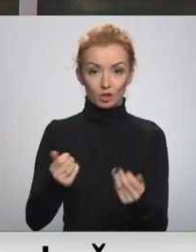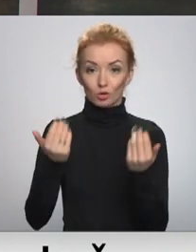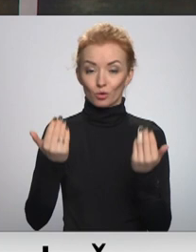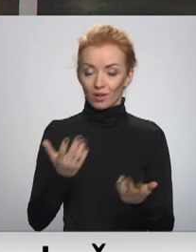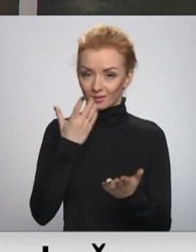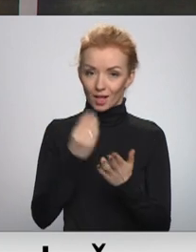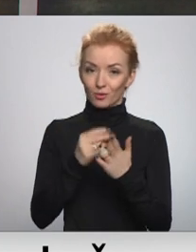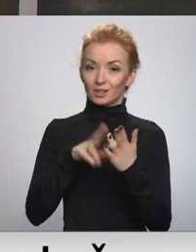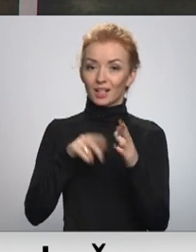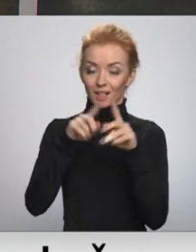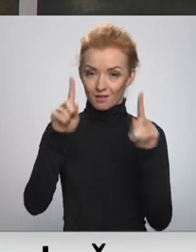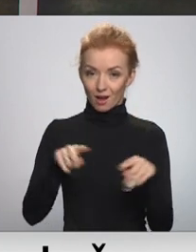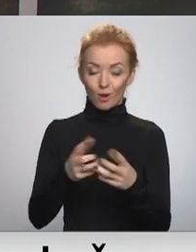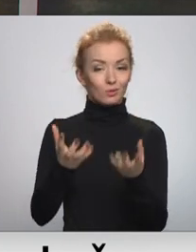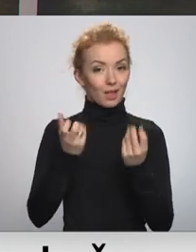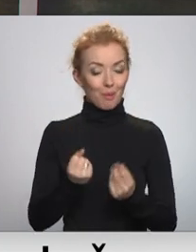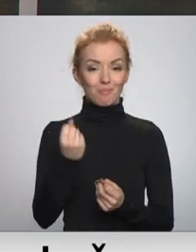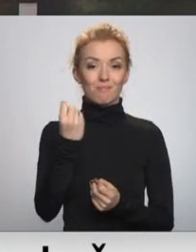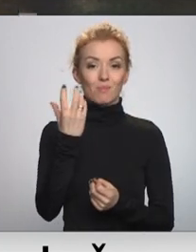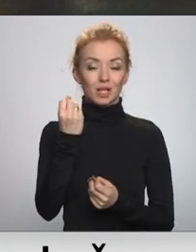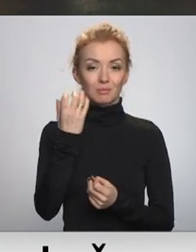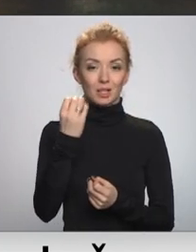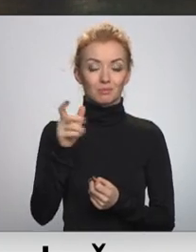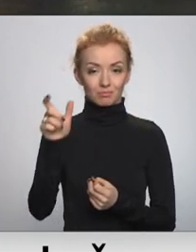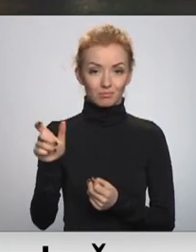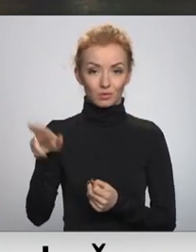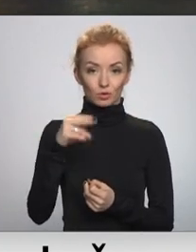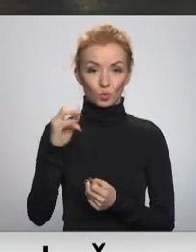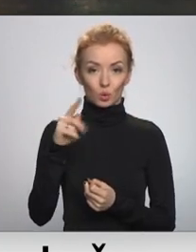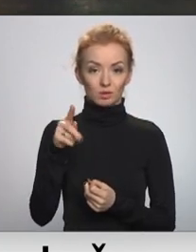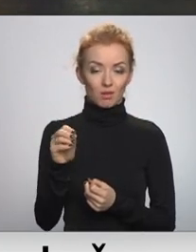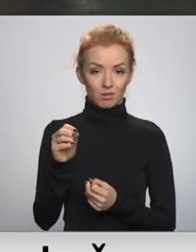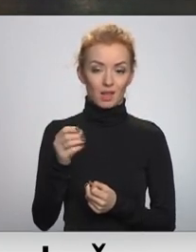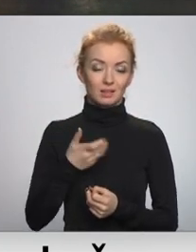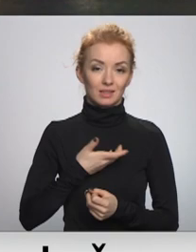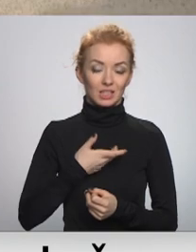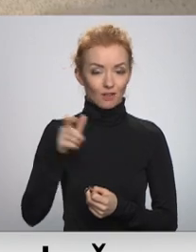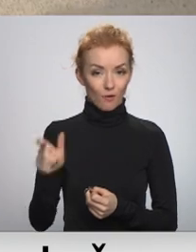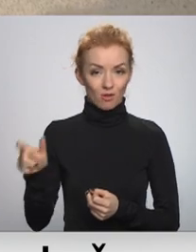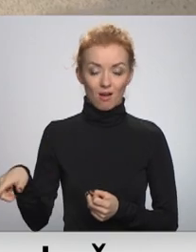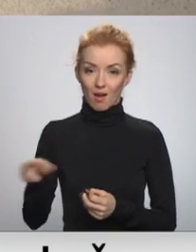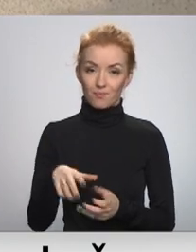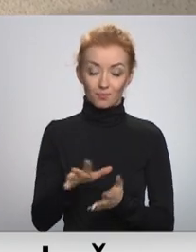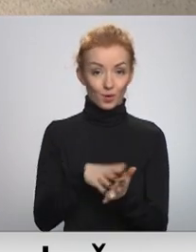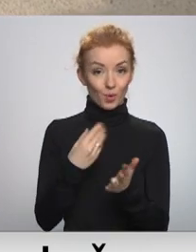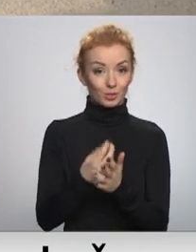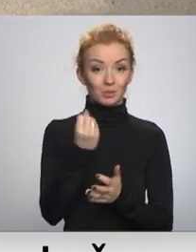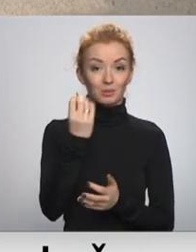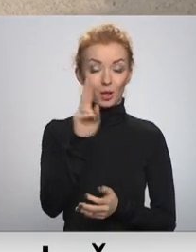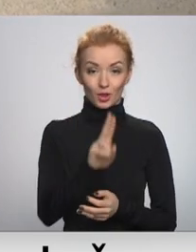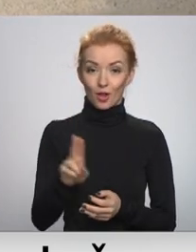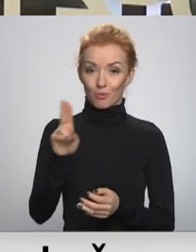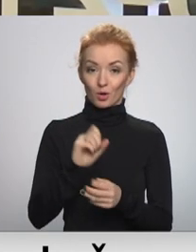savu certifikātu saņēma ap 15 Džūkstes pagasta Pienavas ciema iedzīvotāji. Kopš 15.